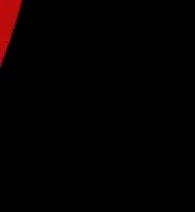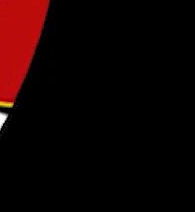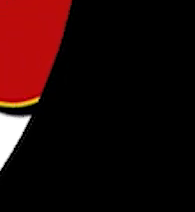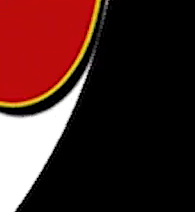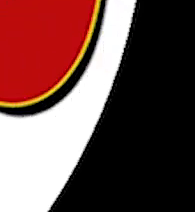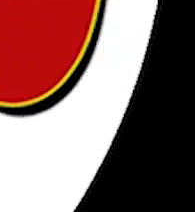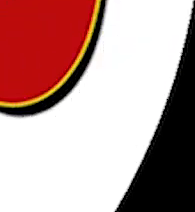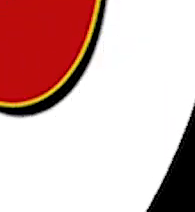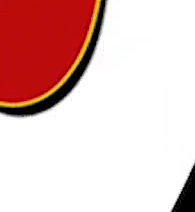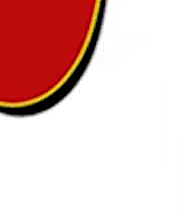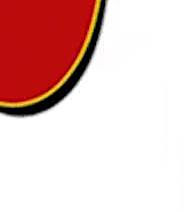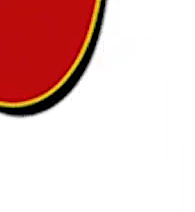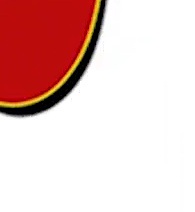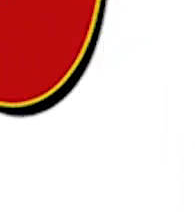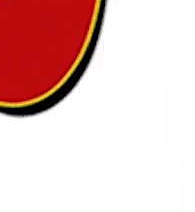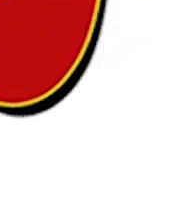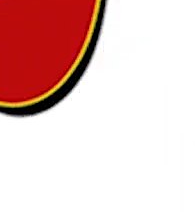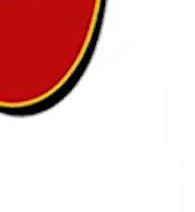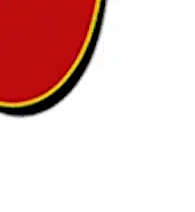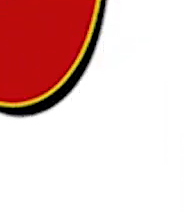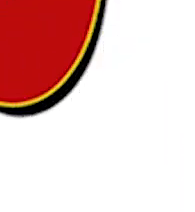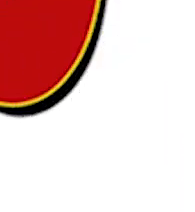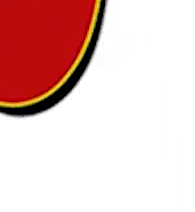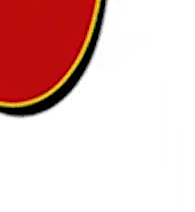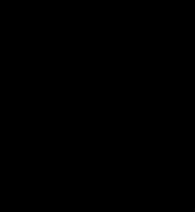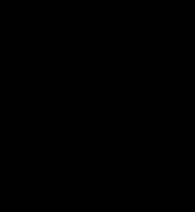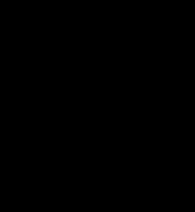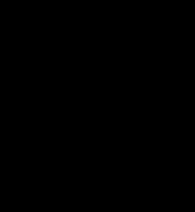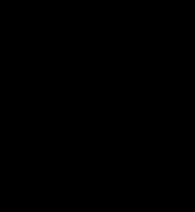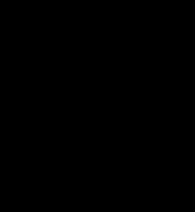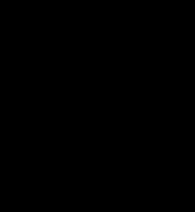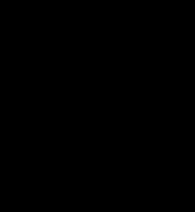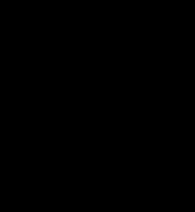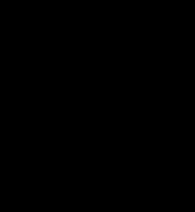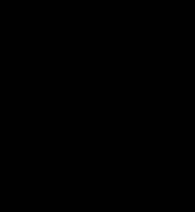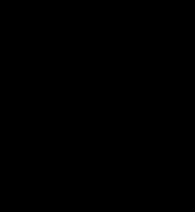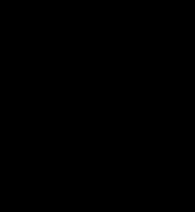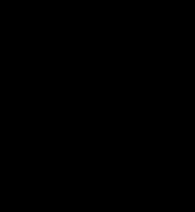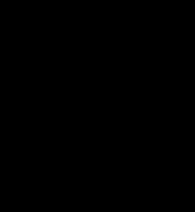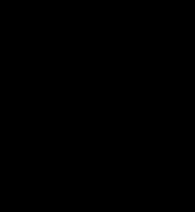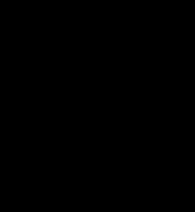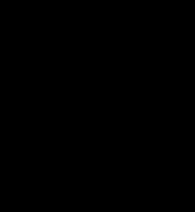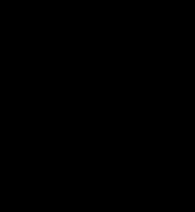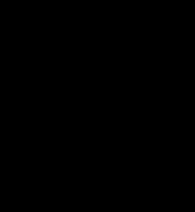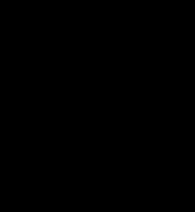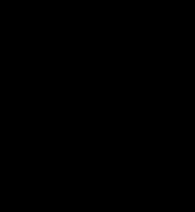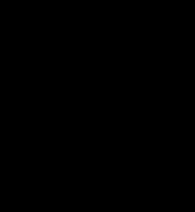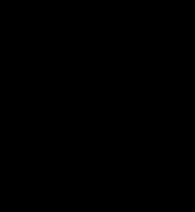Thank you.